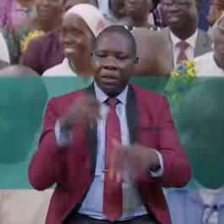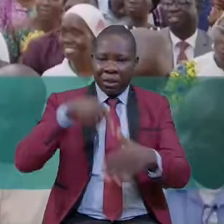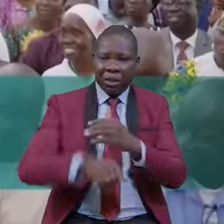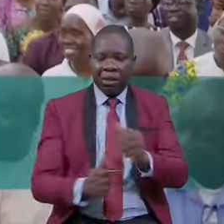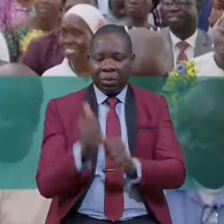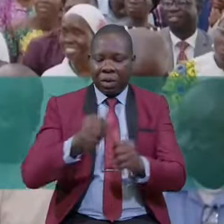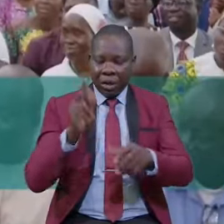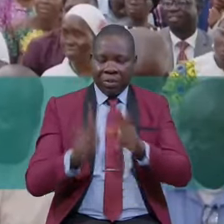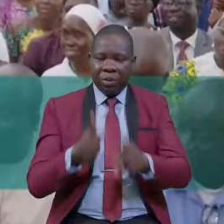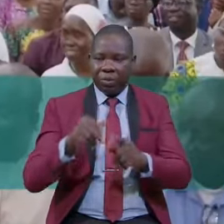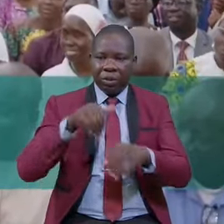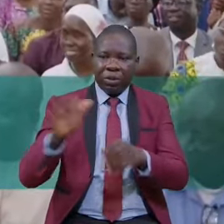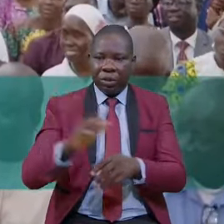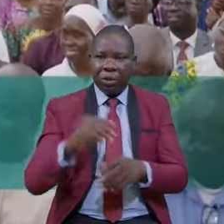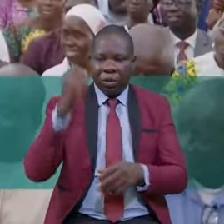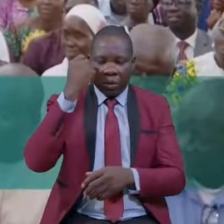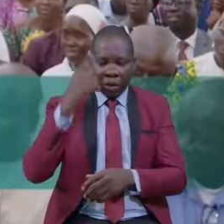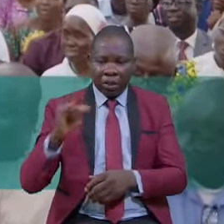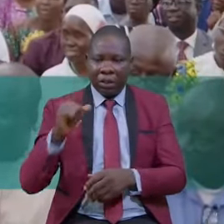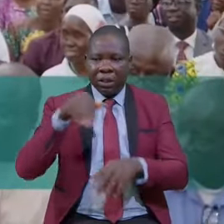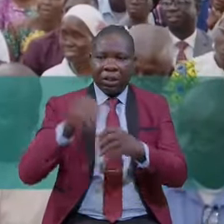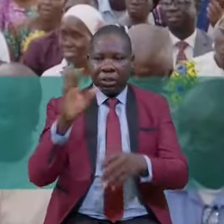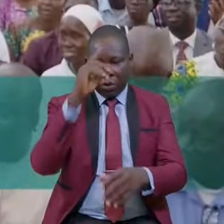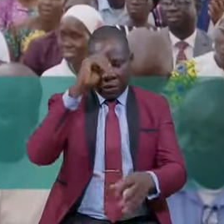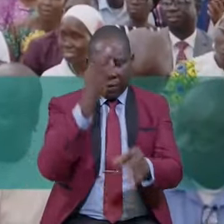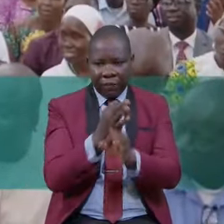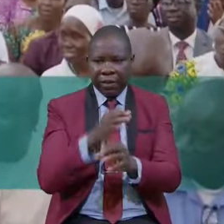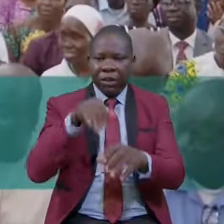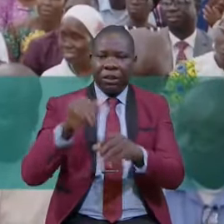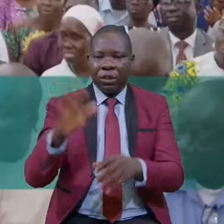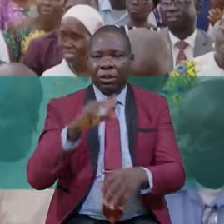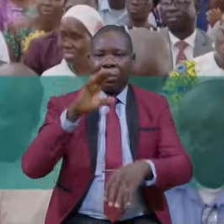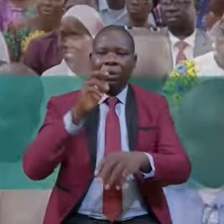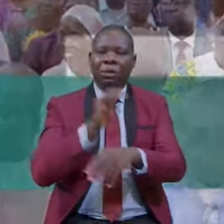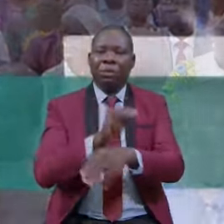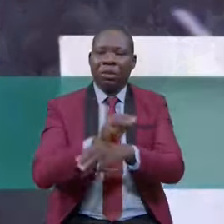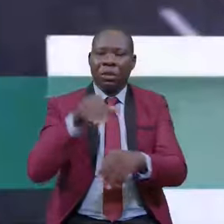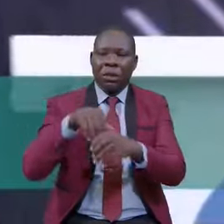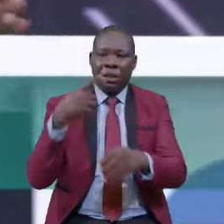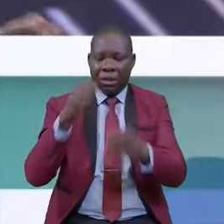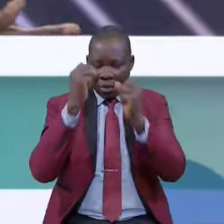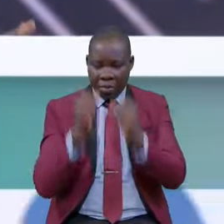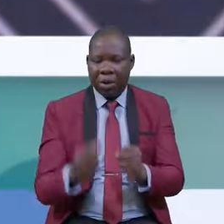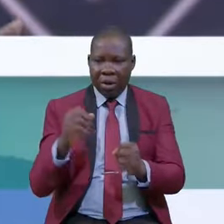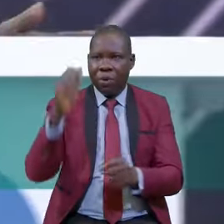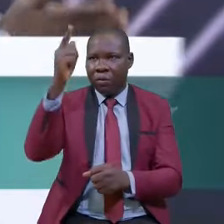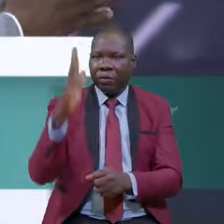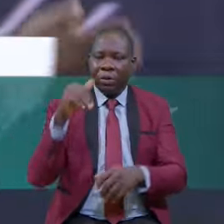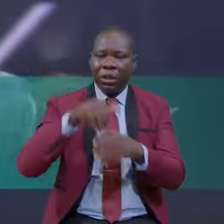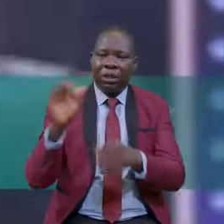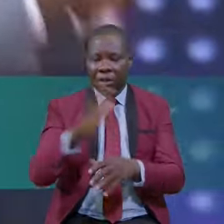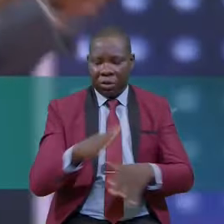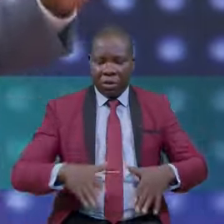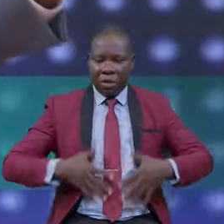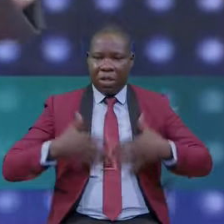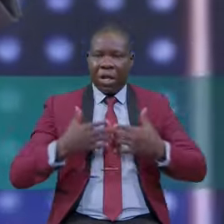conviction, in your faith, dans ta foi, in your ministry, dans ton ministère, in the power dans la of puissance God in your life, de Dieu dans ta the vie, Lord will make le